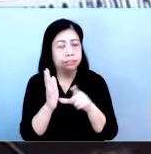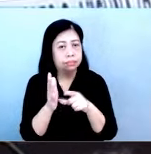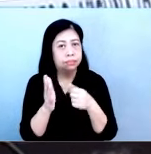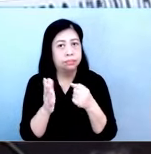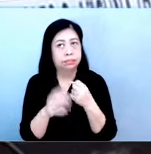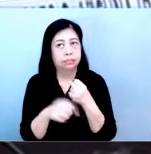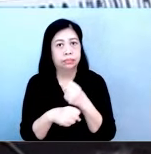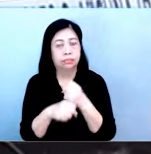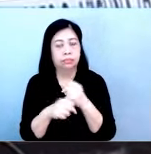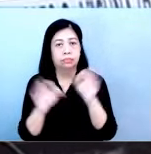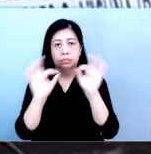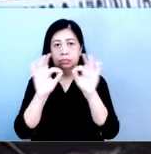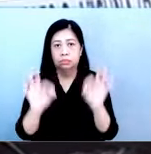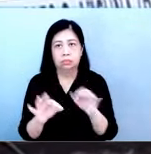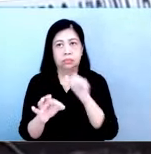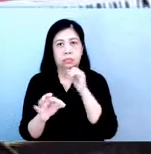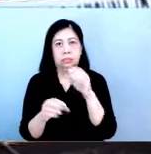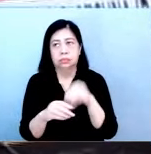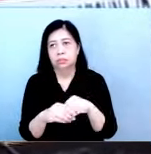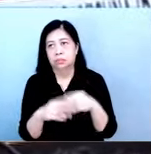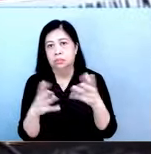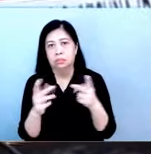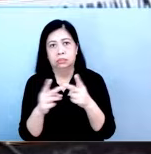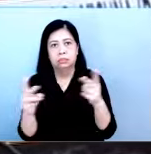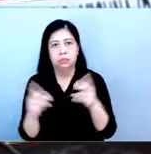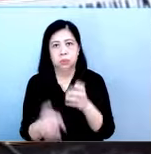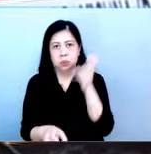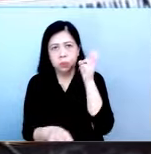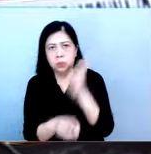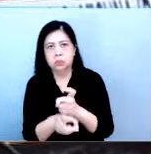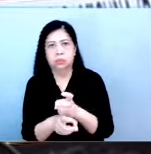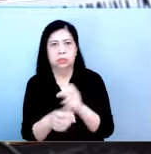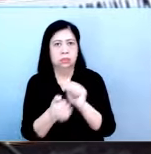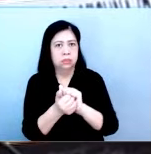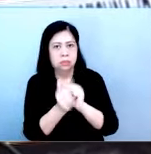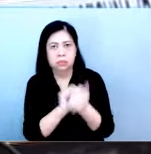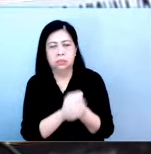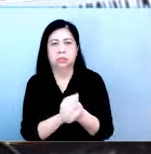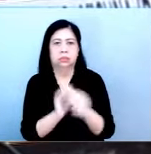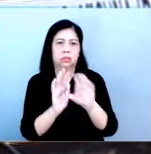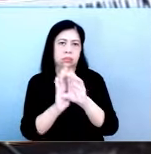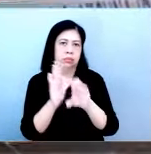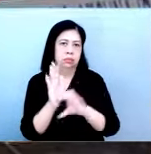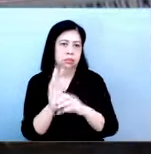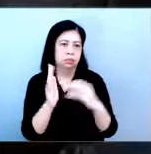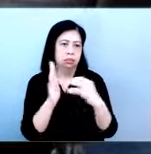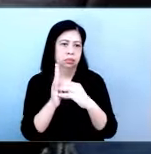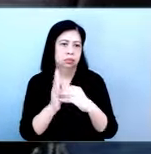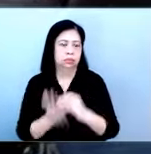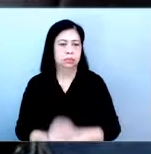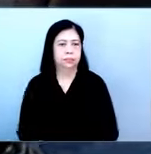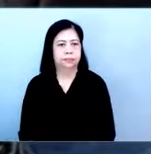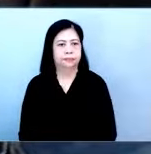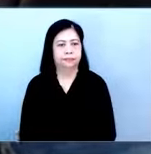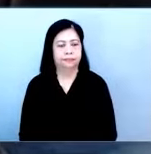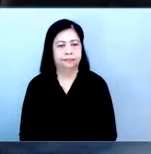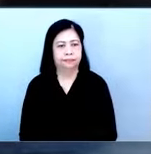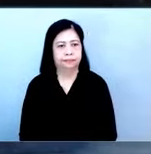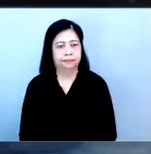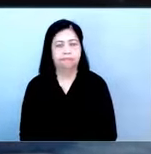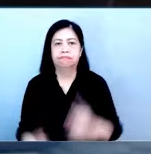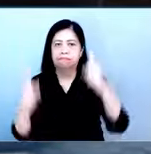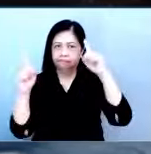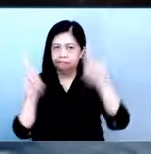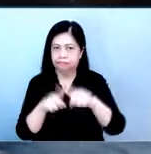legislative form, not in a very hard to change constitutional provision. Nagkakaisa din